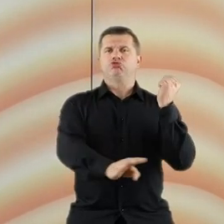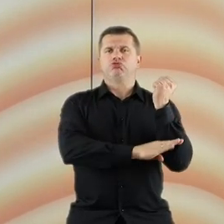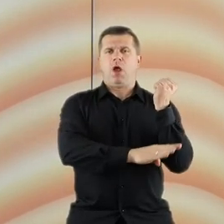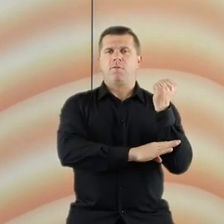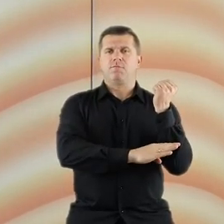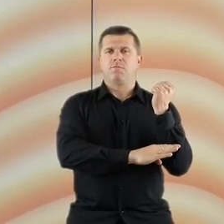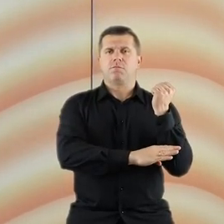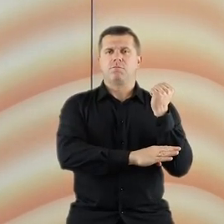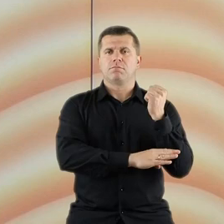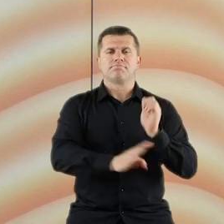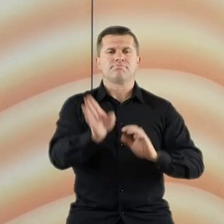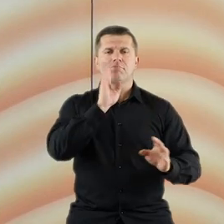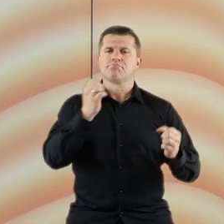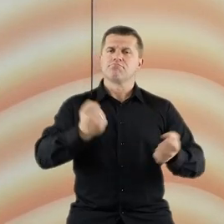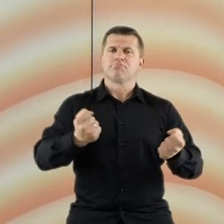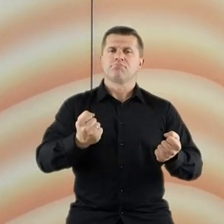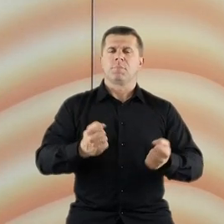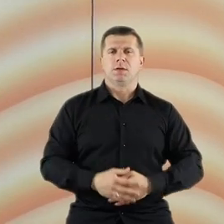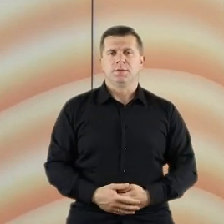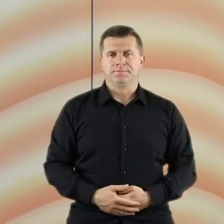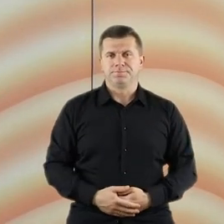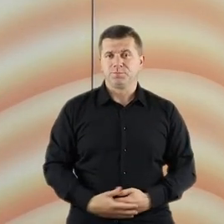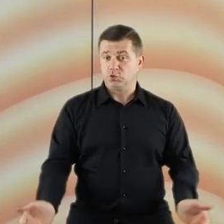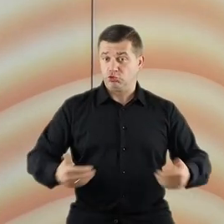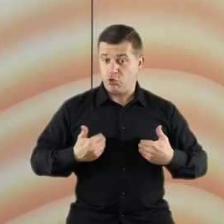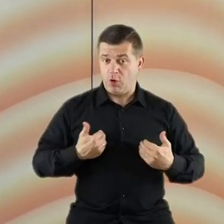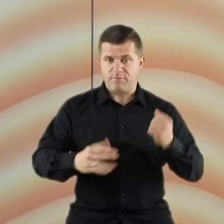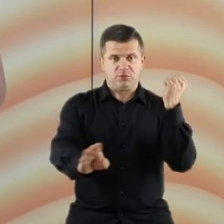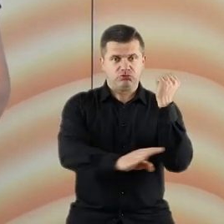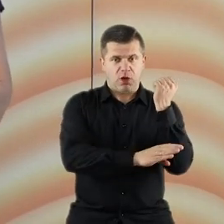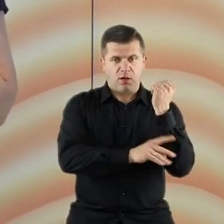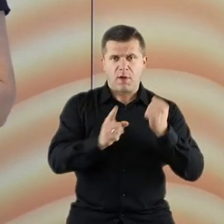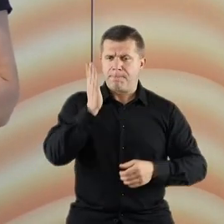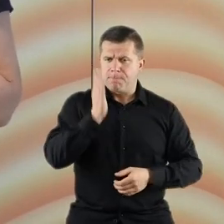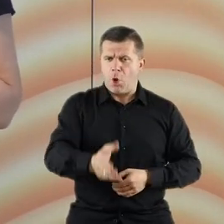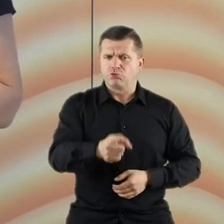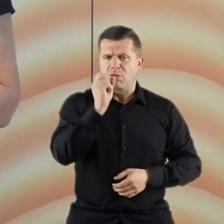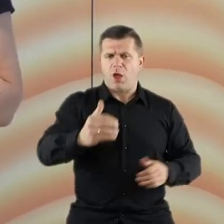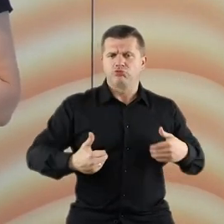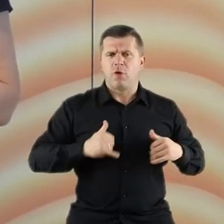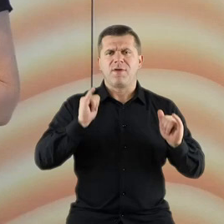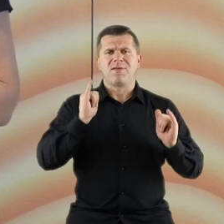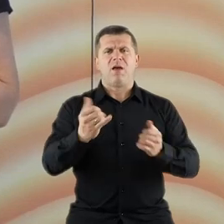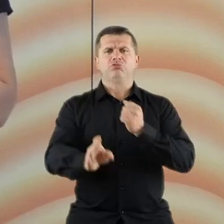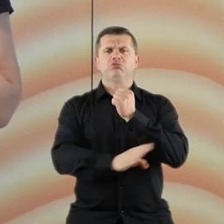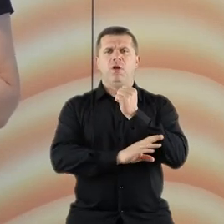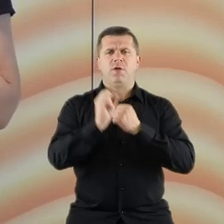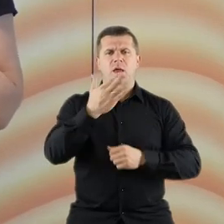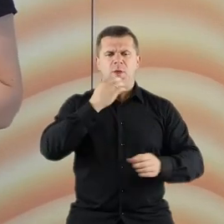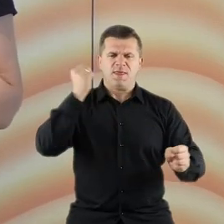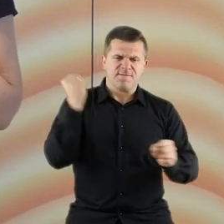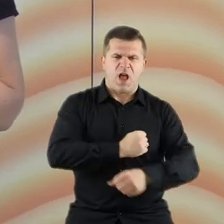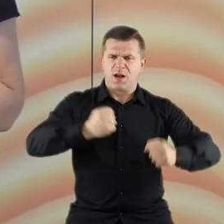drzewo ten sam rdzenie zdrowy i drzewo Bądź tak zdrowy jak drzewo tak